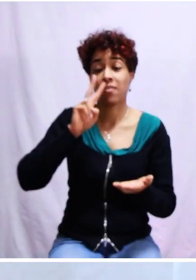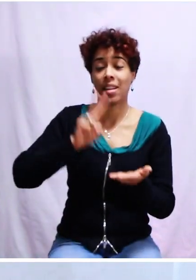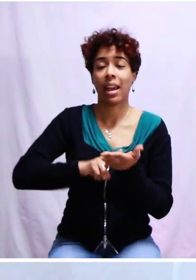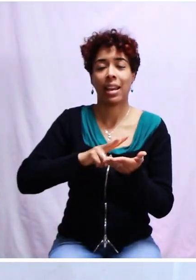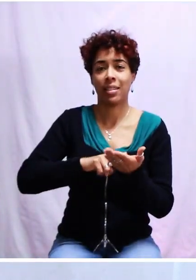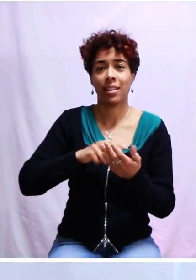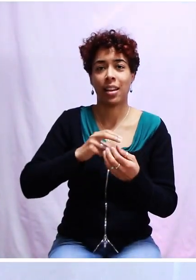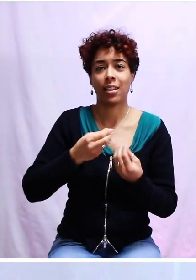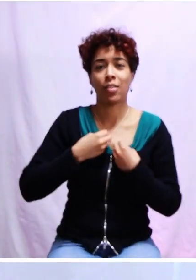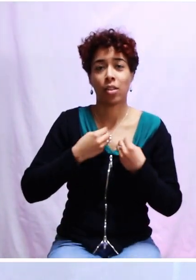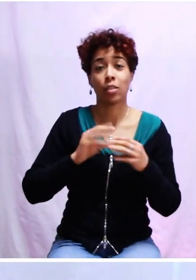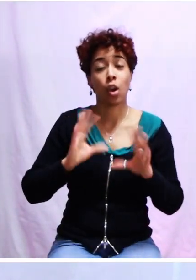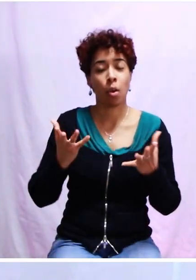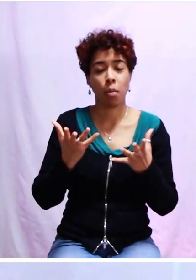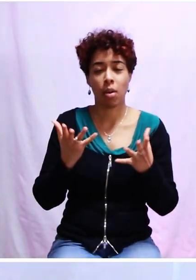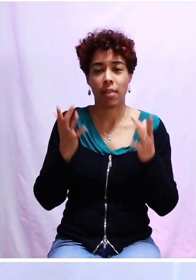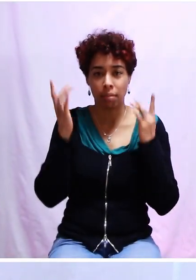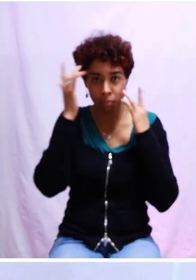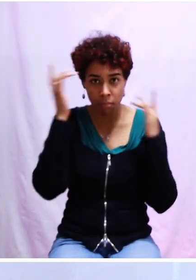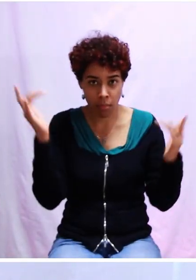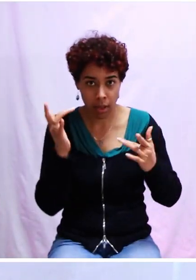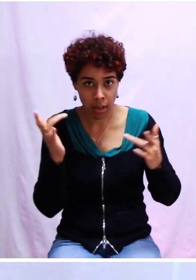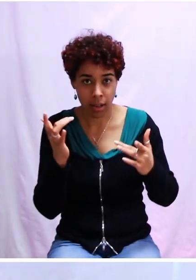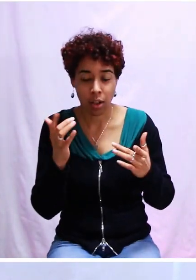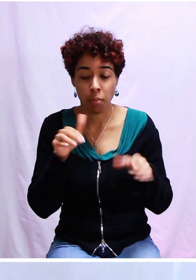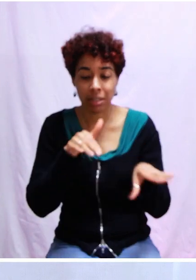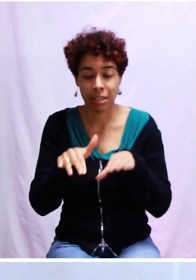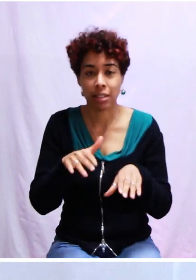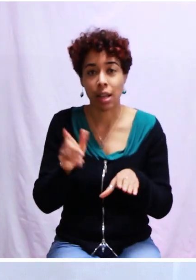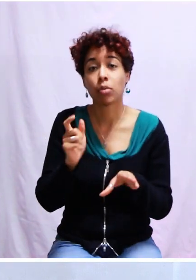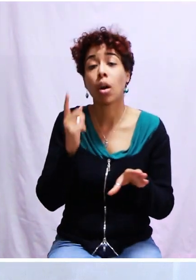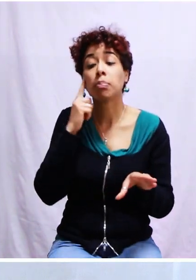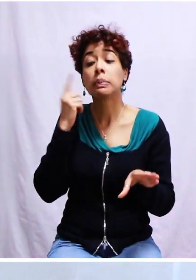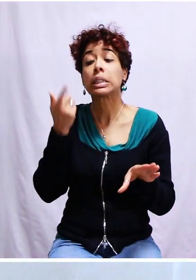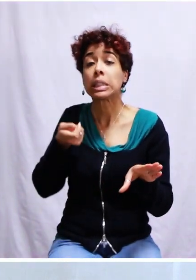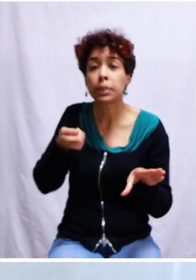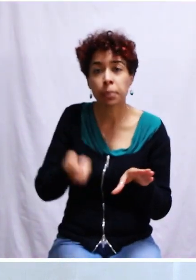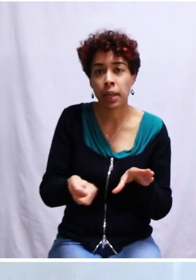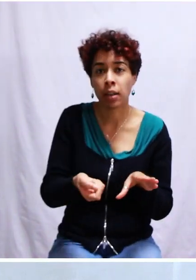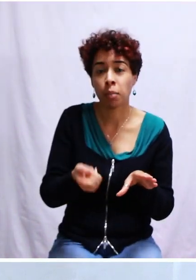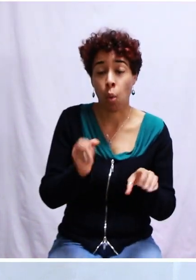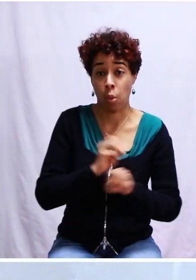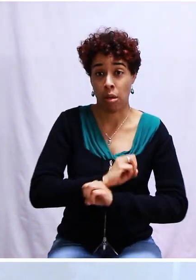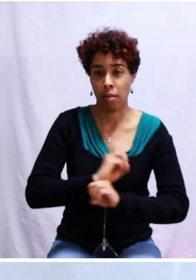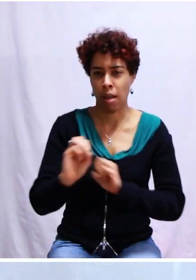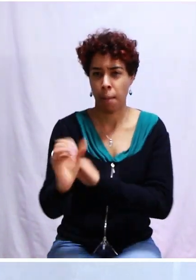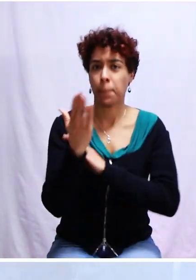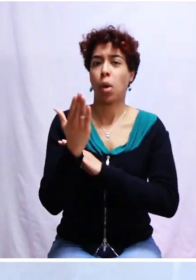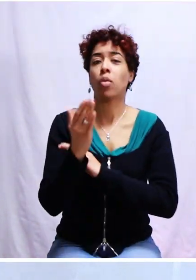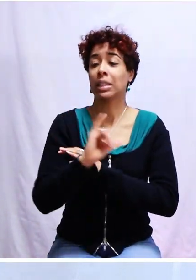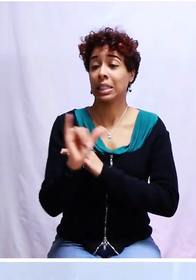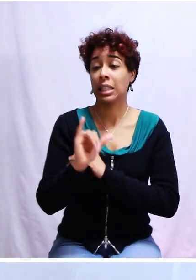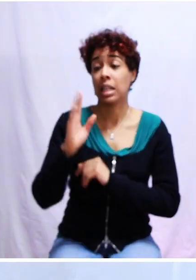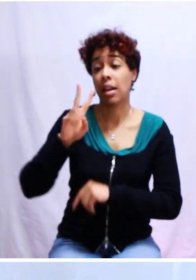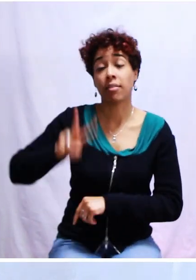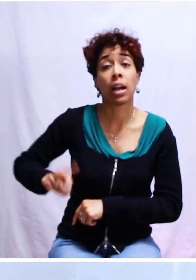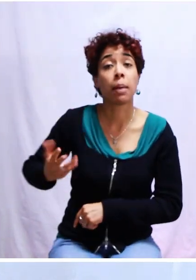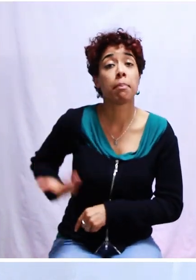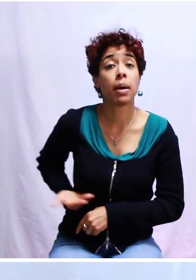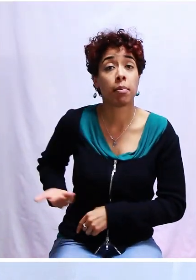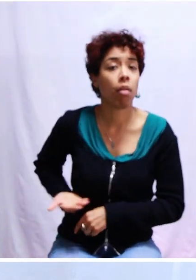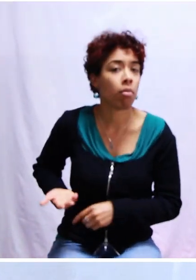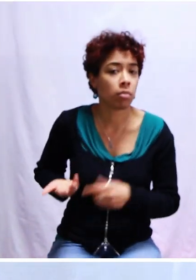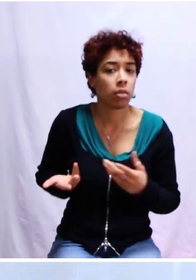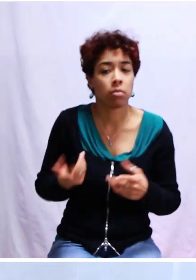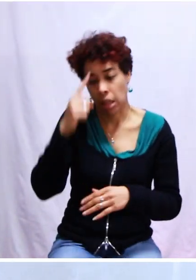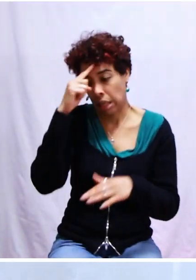user de ce système-là pour amener à la connaissance de tous qui est la vraie mère de l'enfant. Parce qu'il ne pouvait pas le deviner. C'est